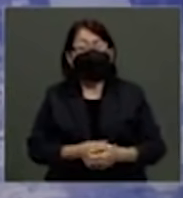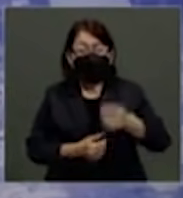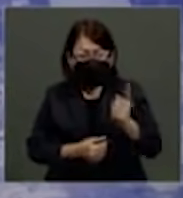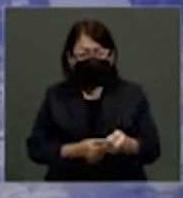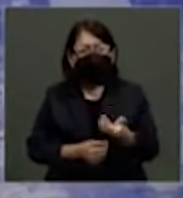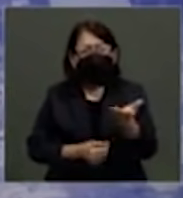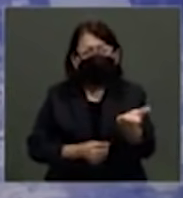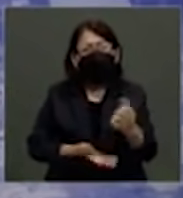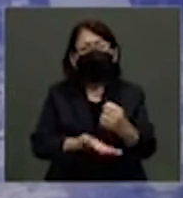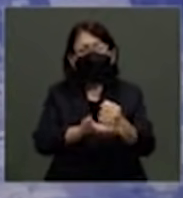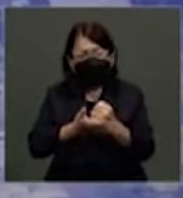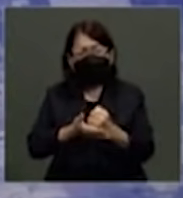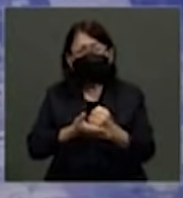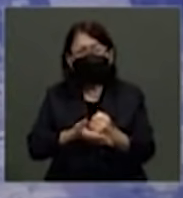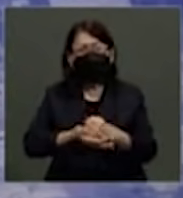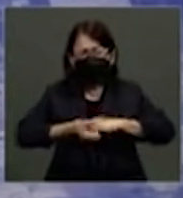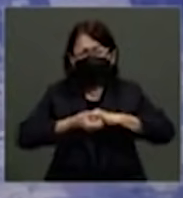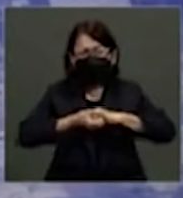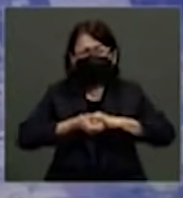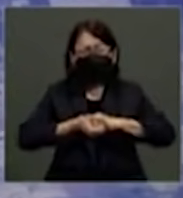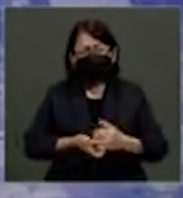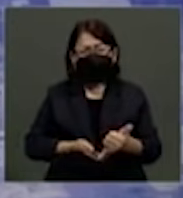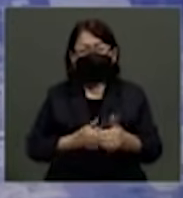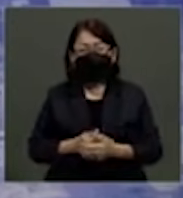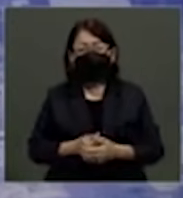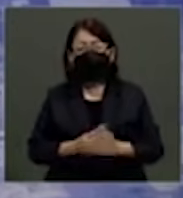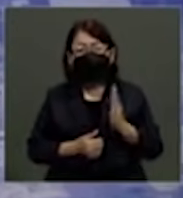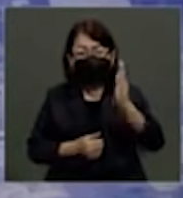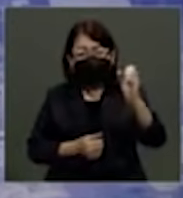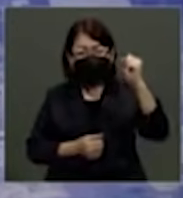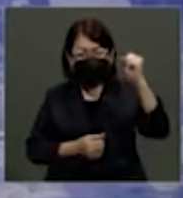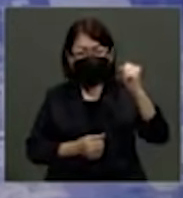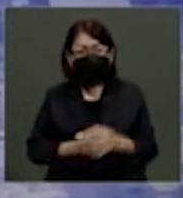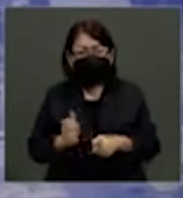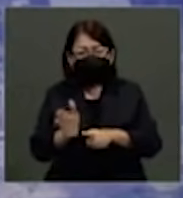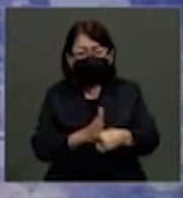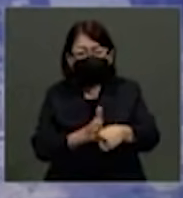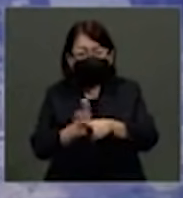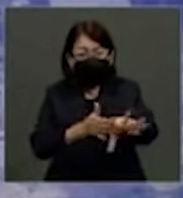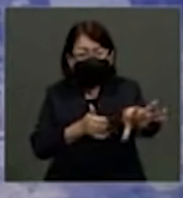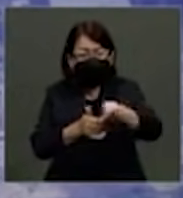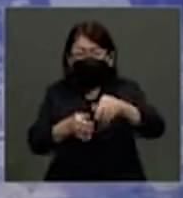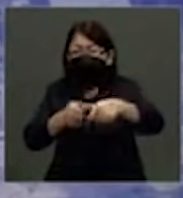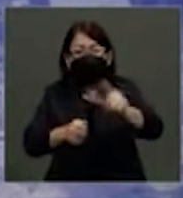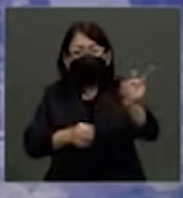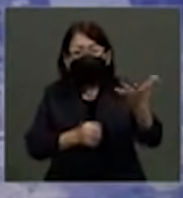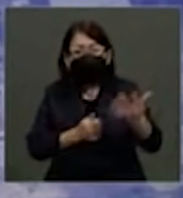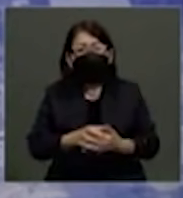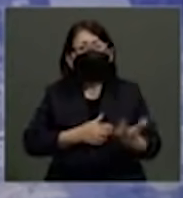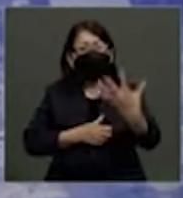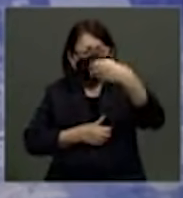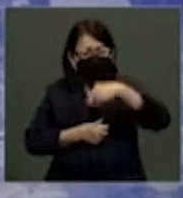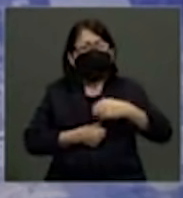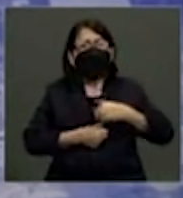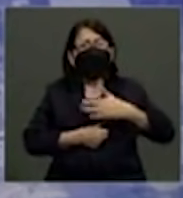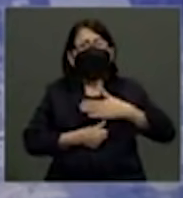ผู้ประกอบการและภาคประชาชนอีก2ส่วนเนี่ยนะครับใน3ส่วนต้องขอความร่วมมือท่านร่วมมือกันอย่างเต็มที่เราจะ